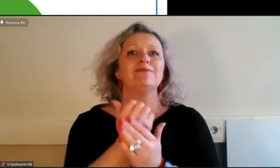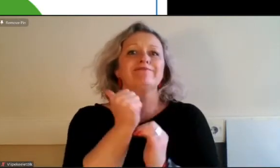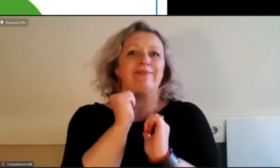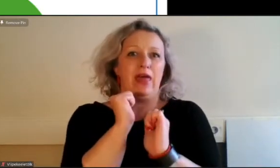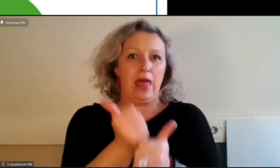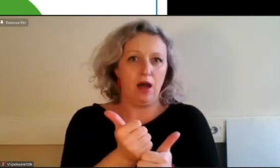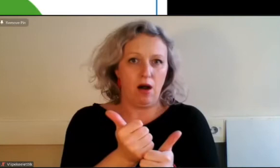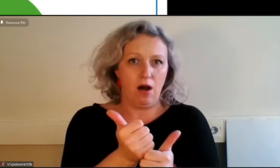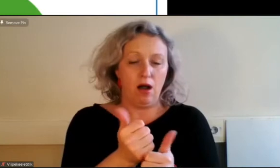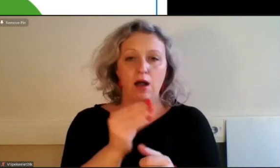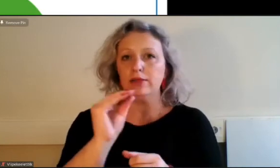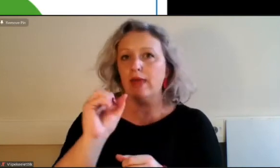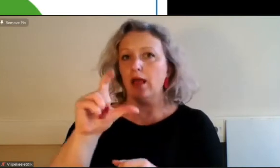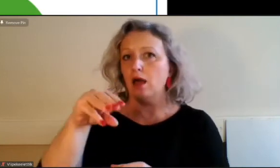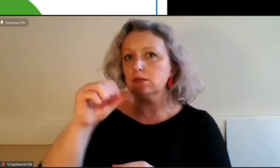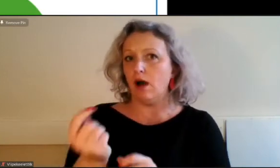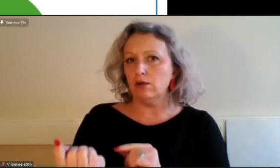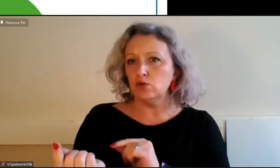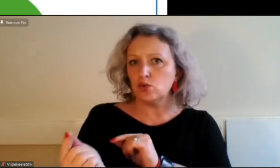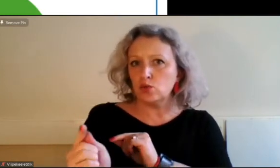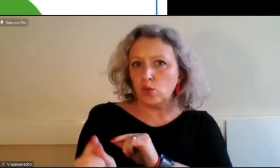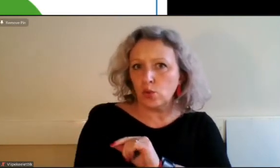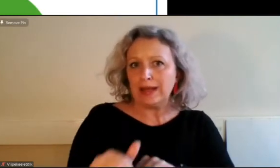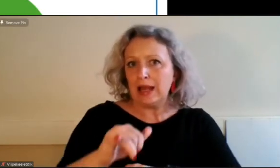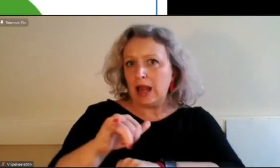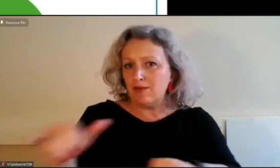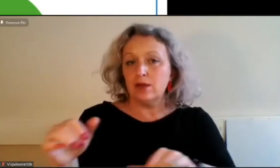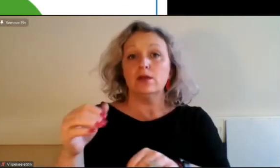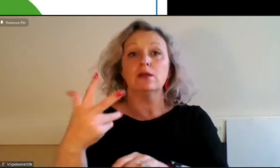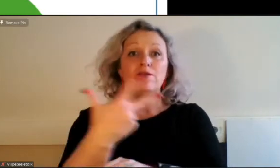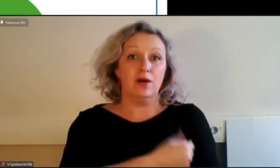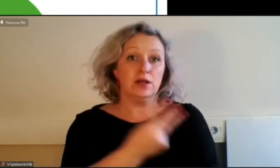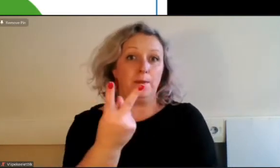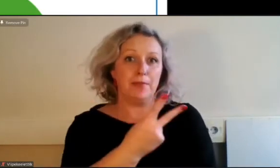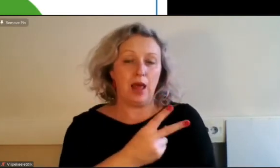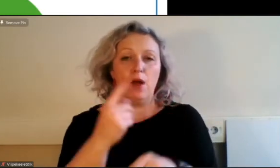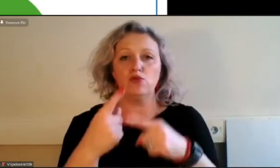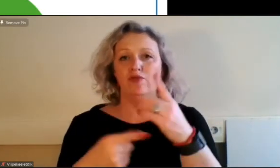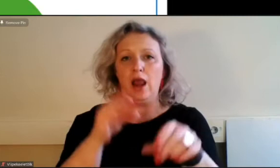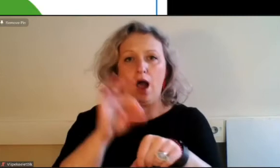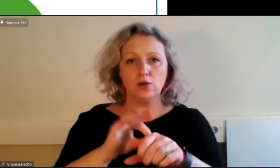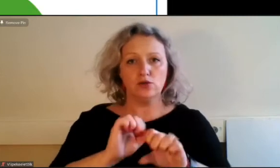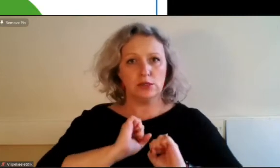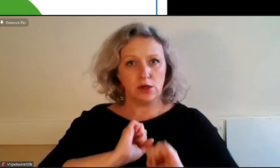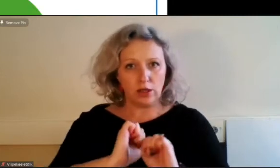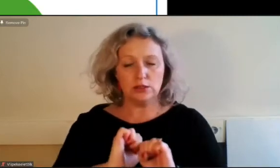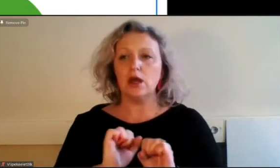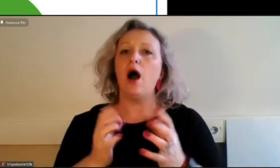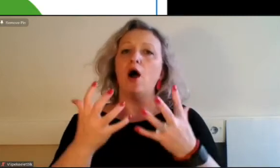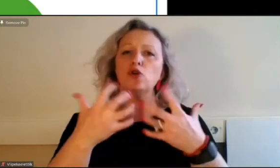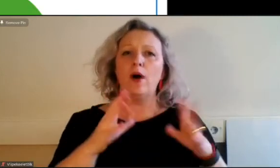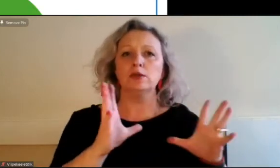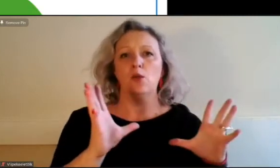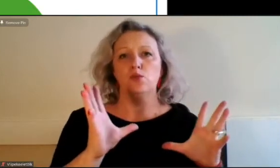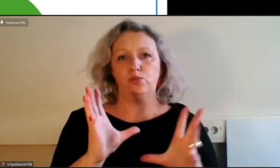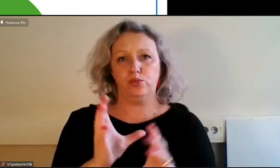vajanud inimestest ainult 1% oli hooldekodudest. Et see näitab, et vaktsineerimine annab väga-väga hea